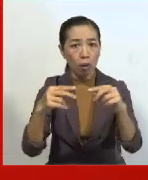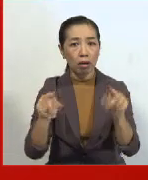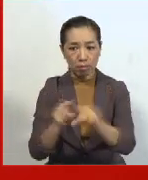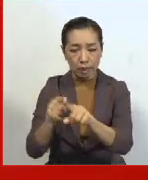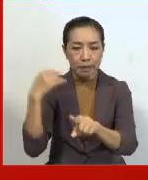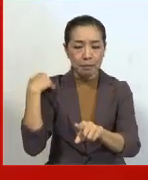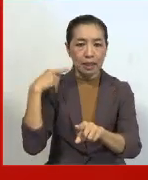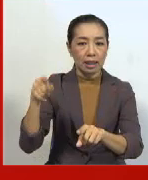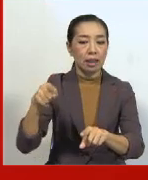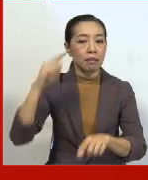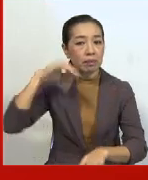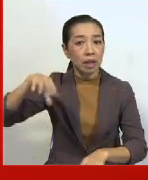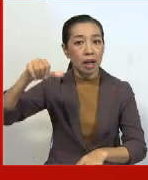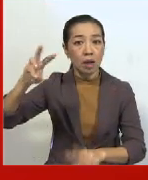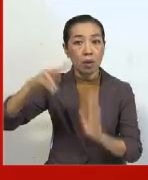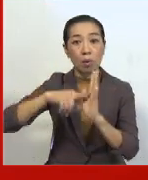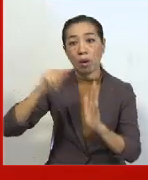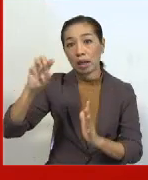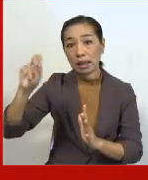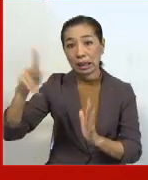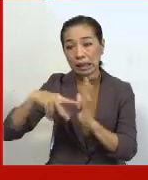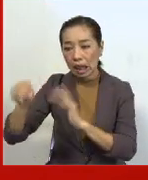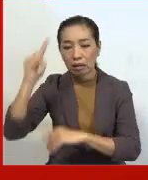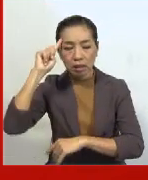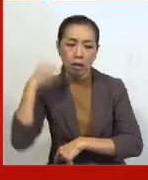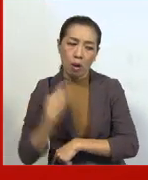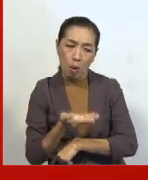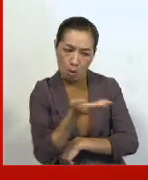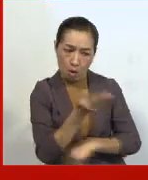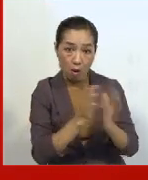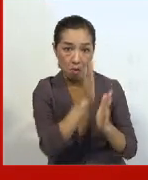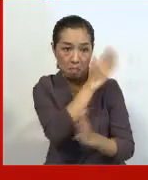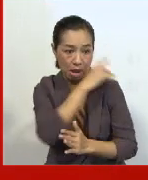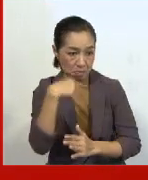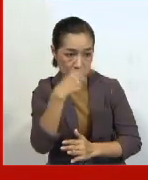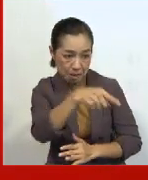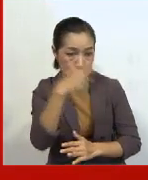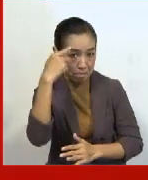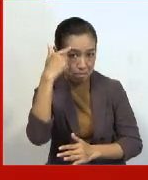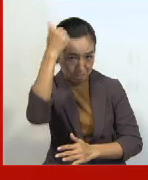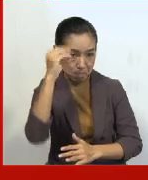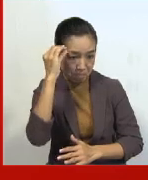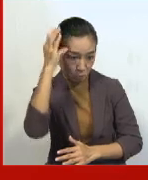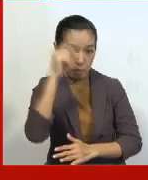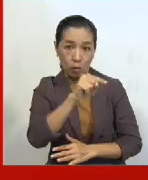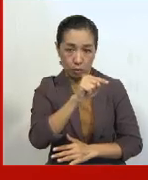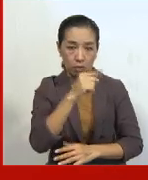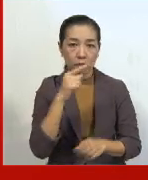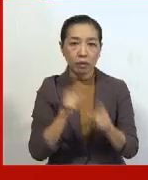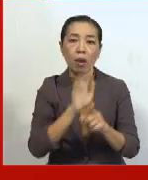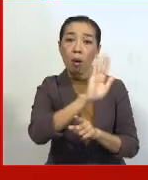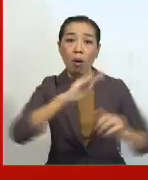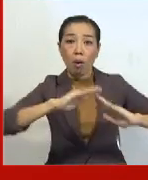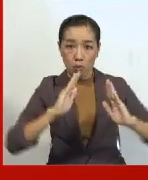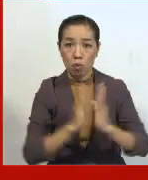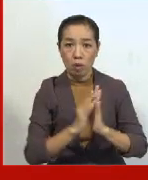ให้ทางผู้ทรงคุณวุฒิพระภิกษุที่มีความรู้มากนะครับที่วัด